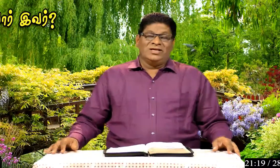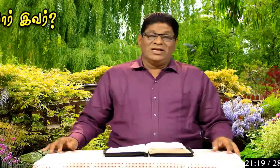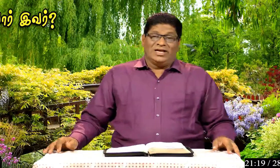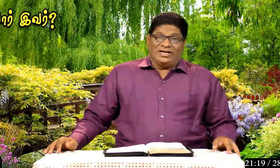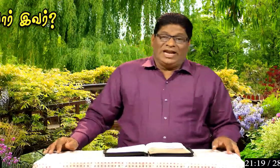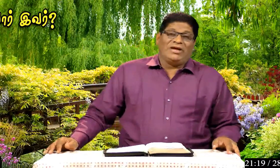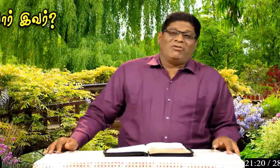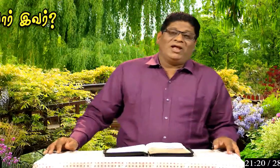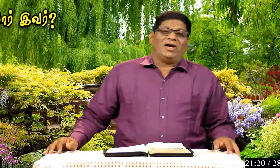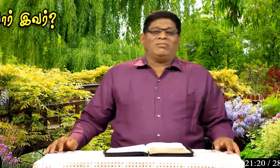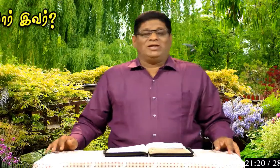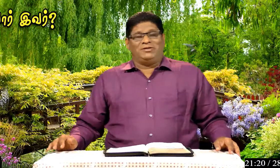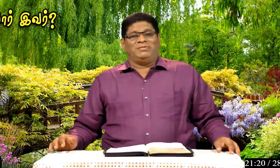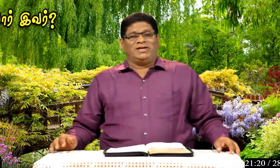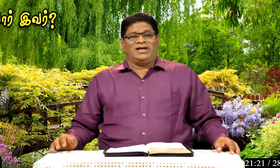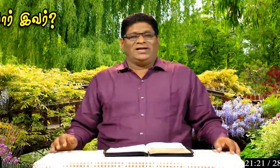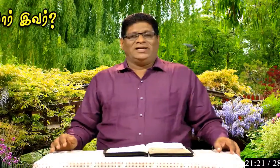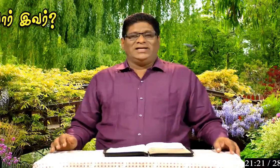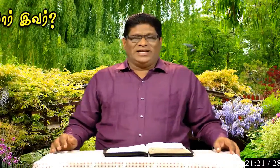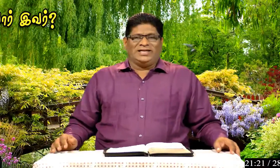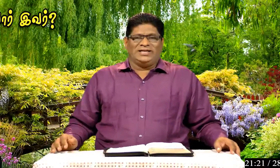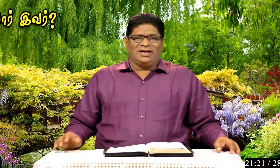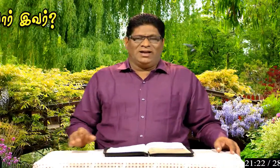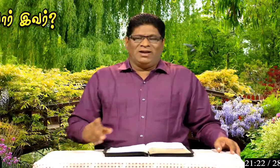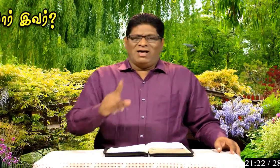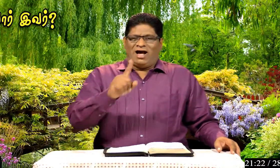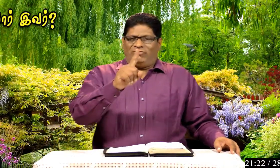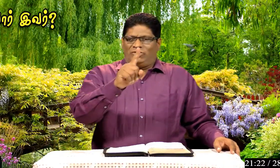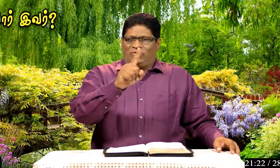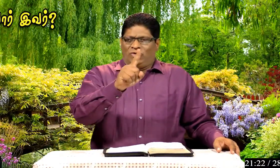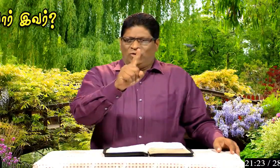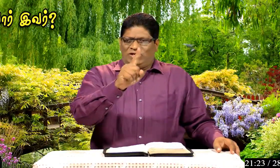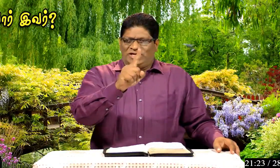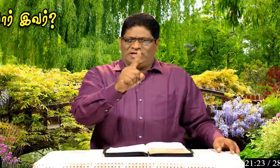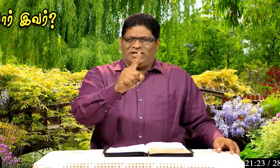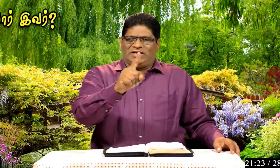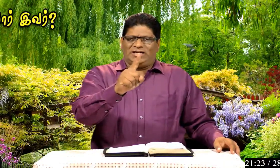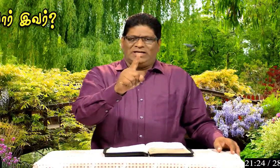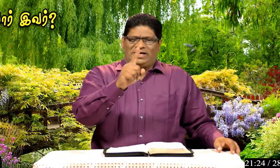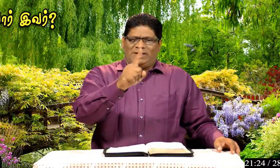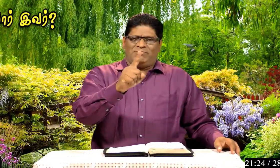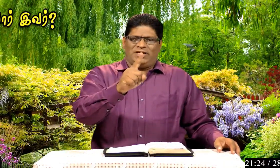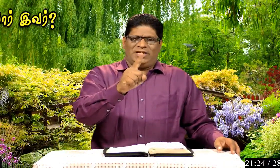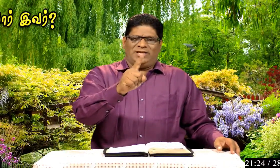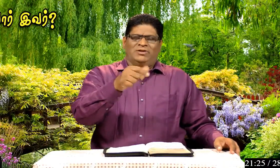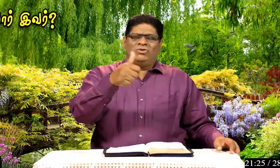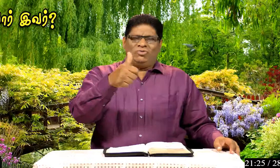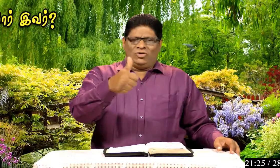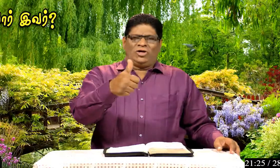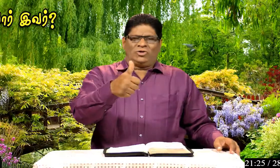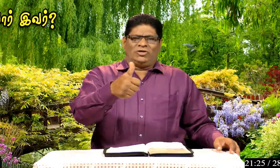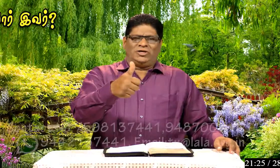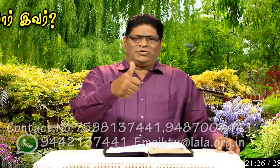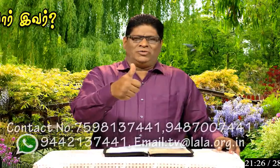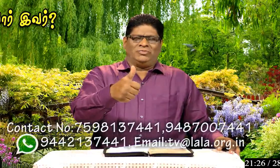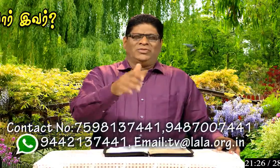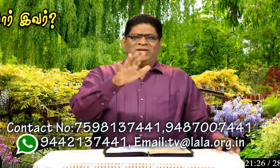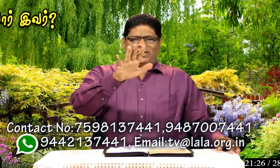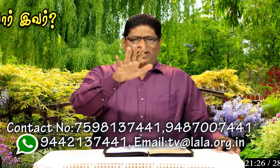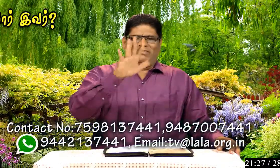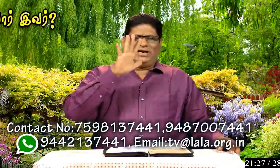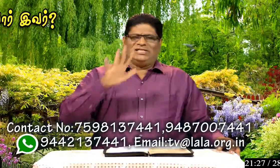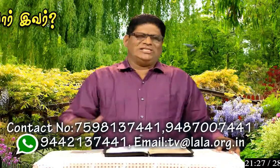சூழ்நிலைகளிலும் நிலை குலையாமல் இருப்பீர்கள். ஏனென்றால் அவர் உங்களோடு இருக்கிறார் என்கிற நம்பிக்கை உங்களுக்குள்